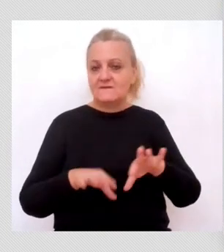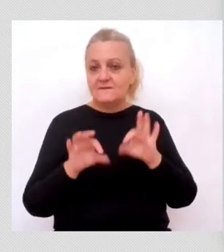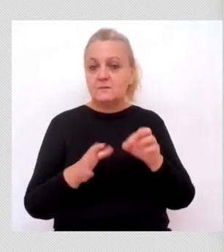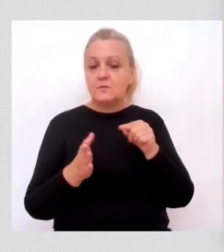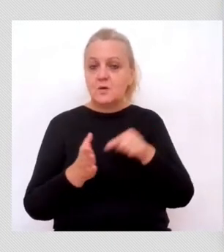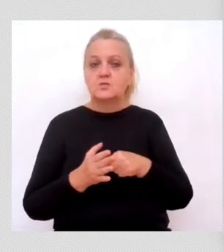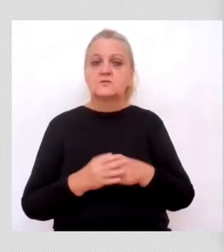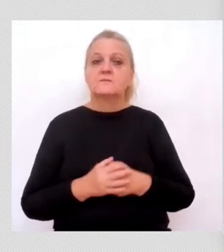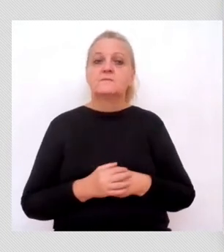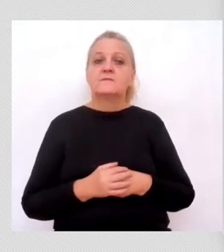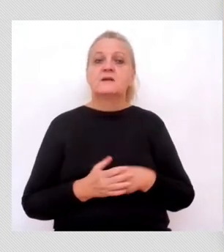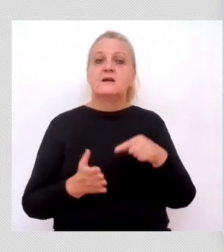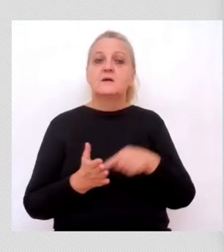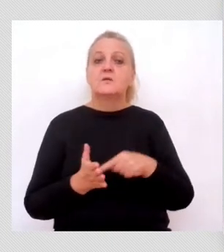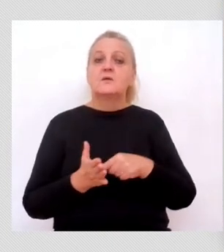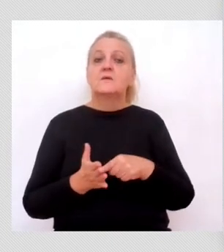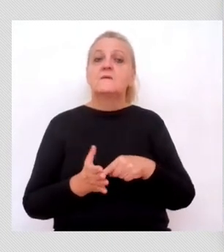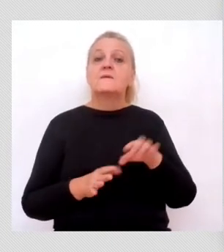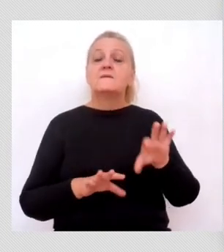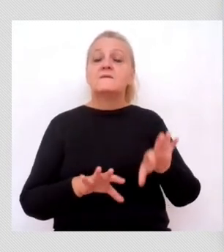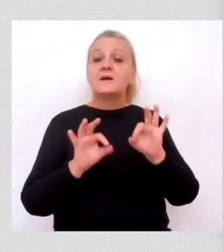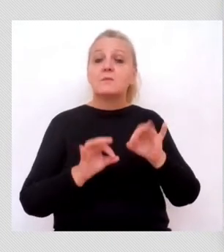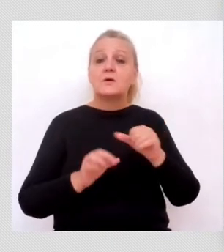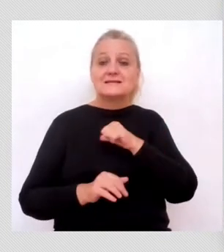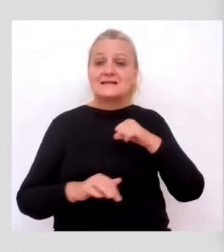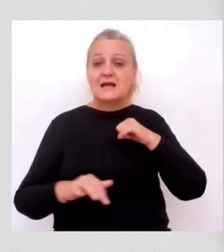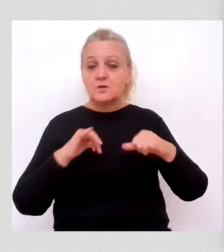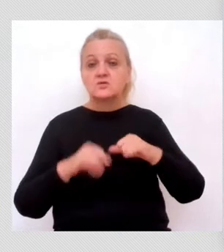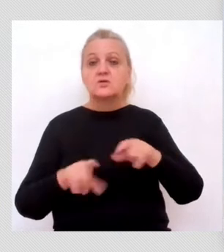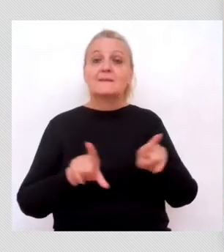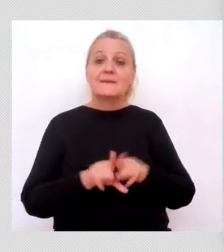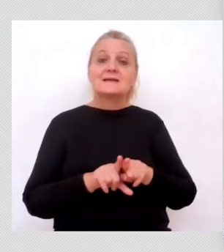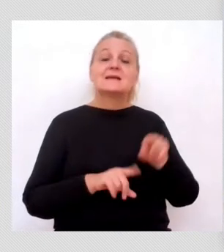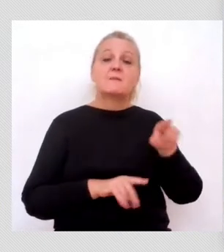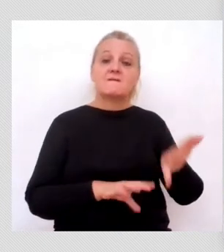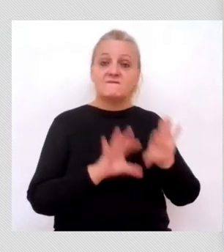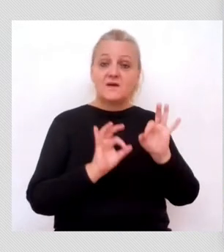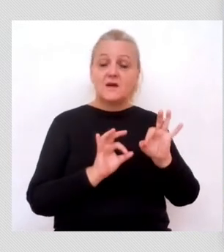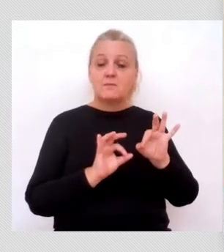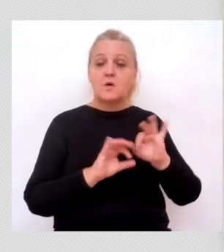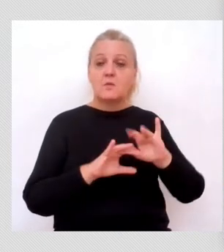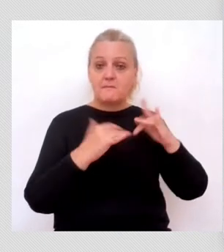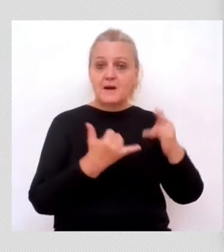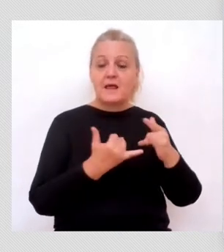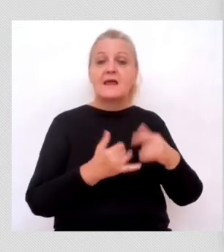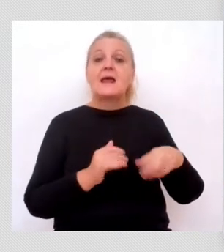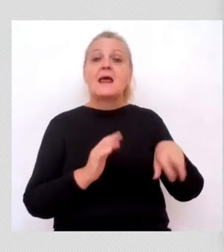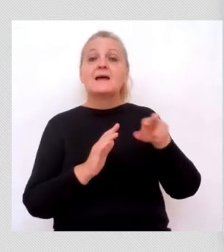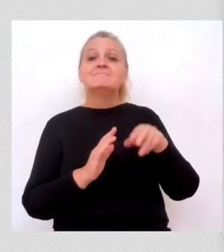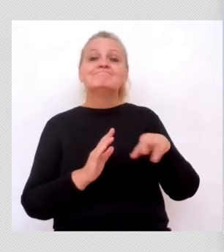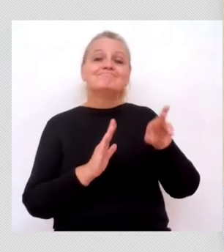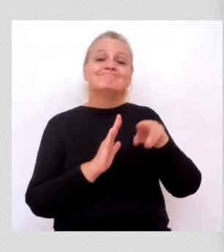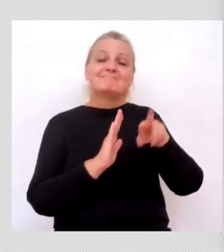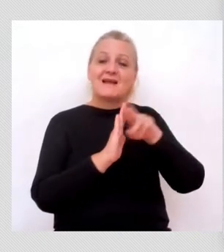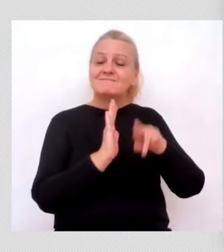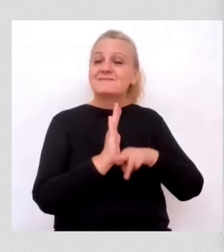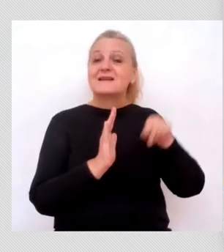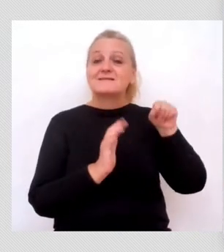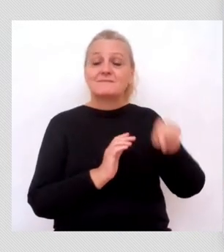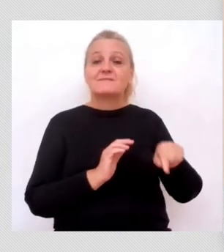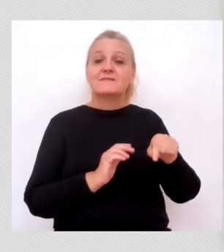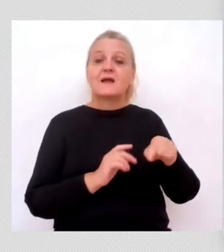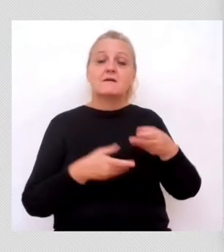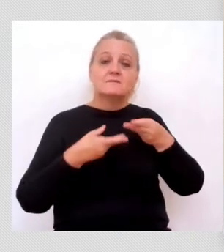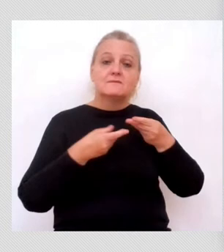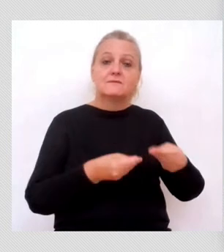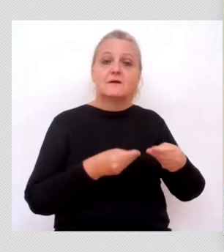mianowicie interferencje wyborów samorządowych i wyborów parlamentarnych i odmienne regulacje dotyczące finansowania kampanii wyborczej